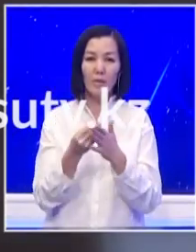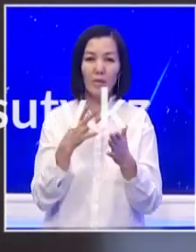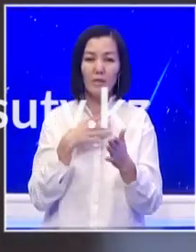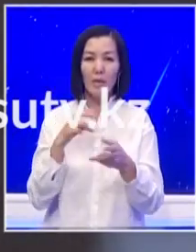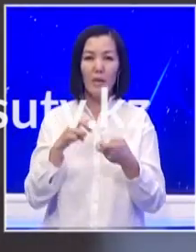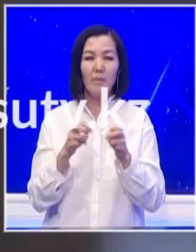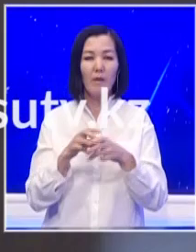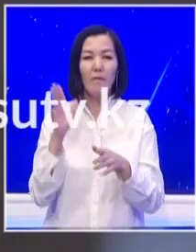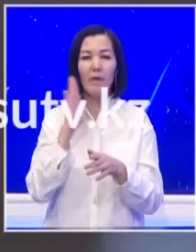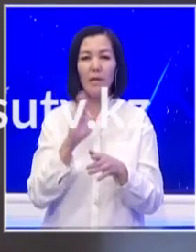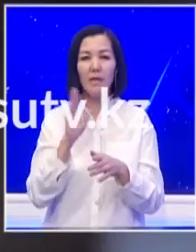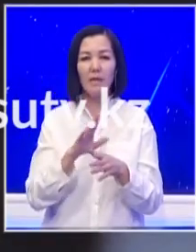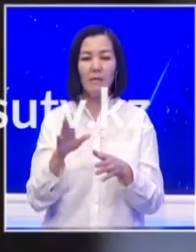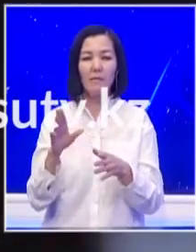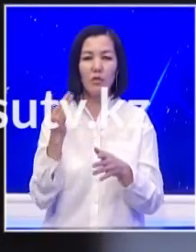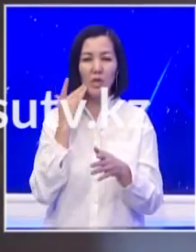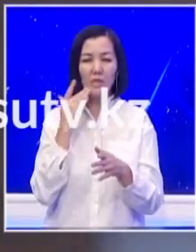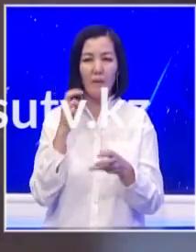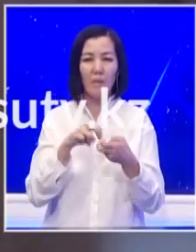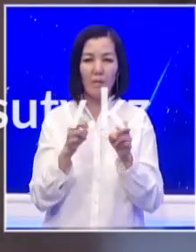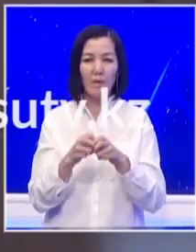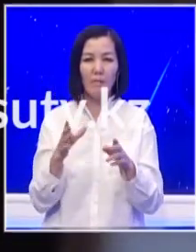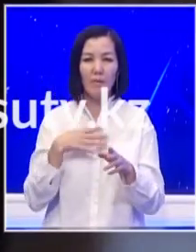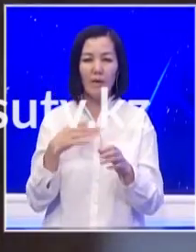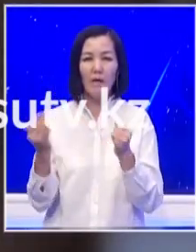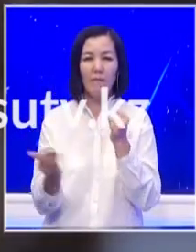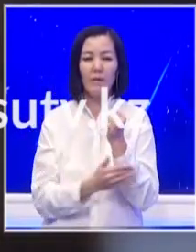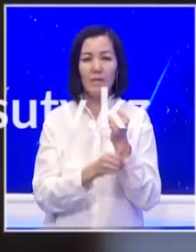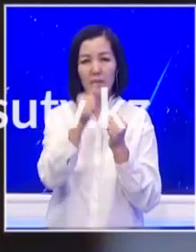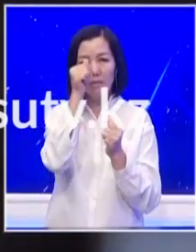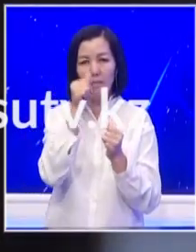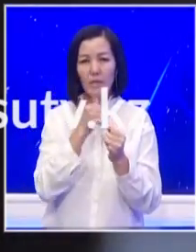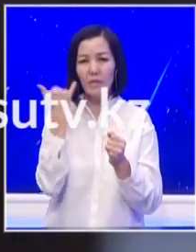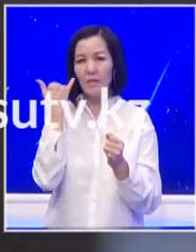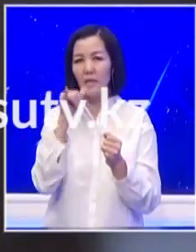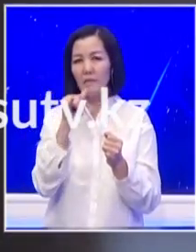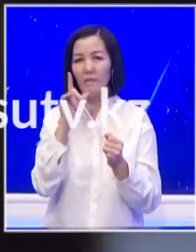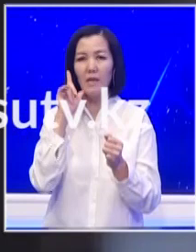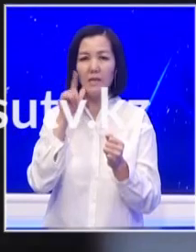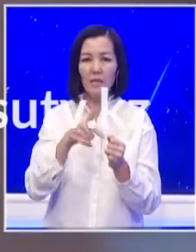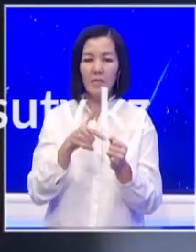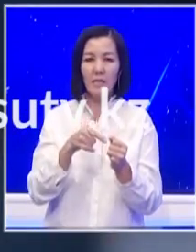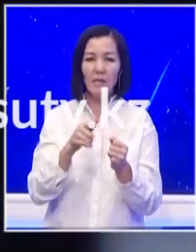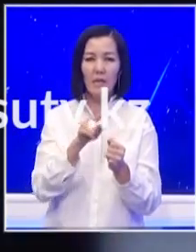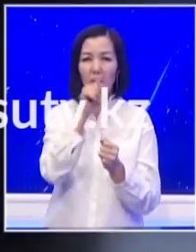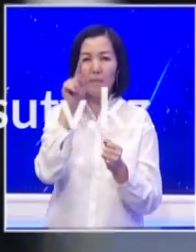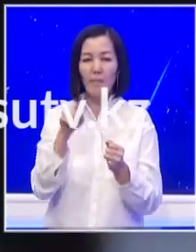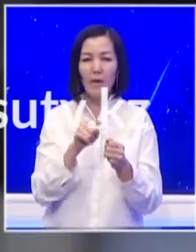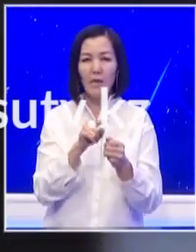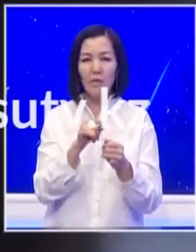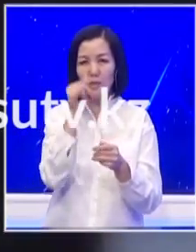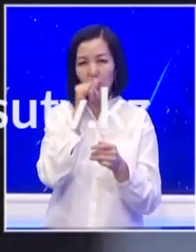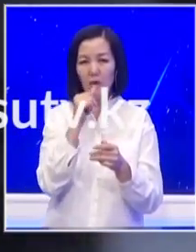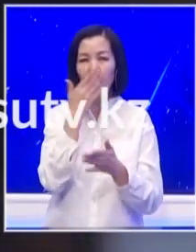проблемы с водоканалом возникают регулярно. По их словам, в конце месяца дозвониться до диспетчеров для передачи показаний по счетчикам